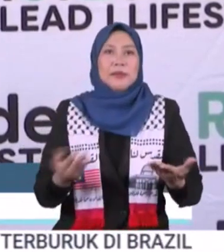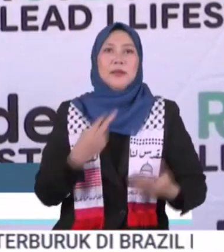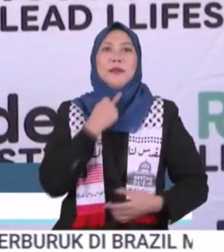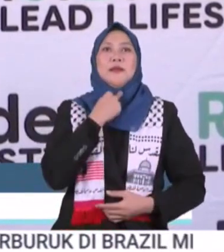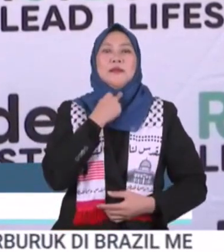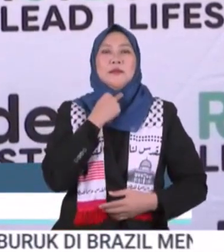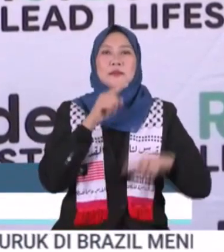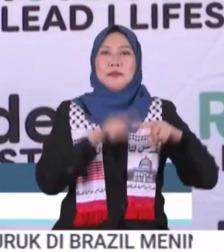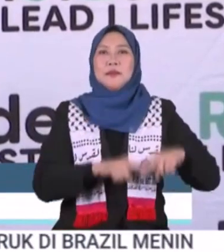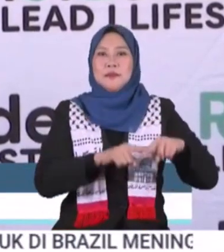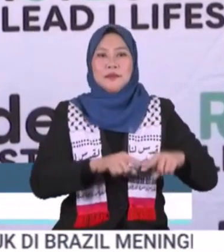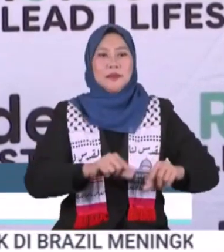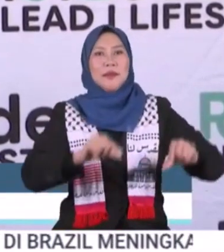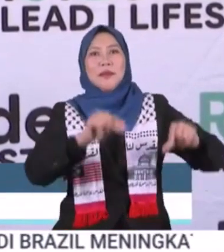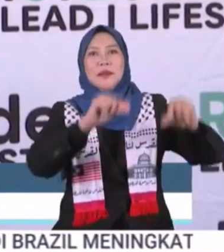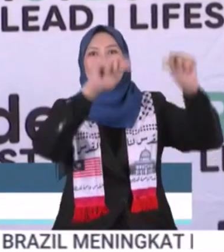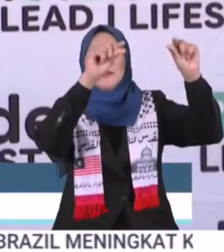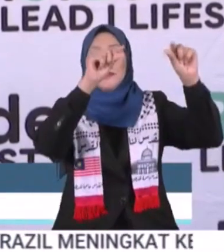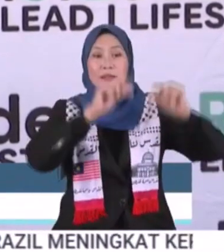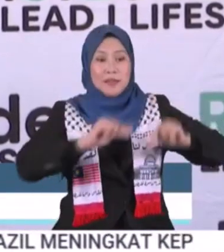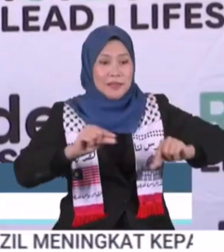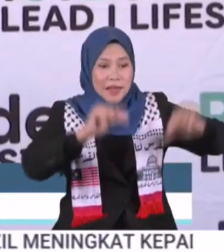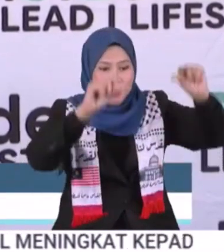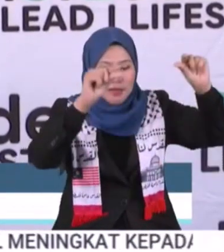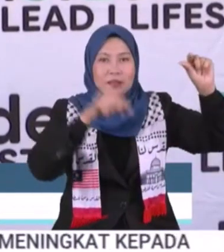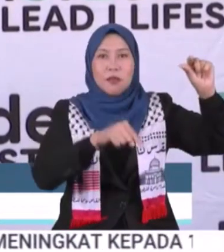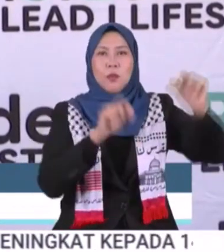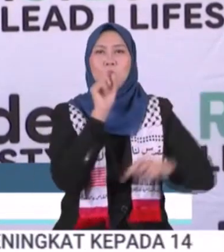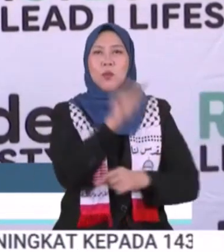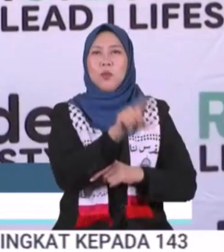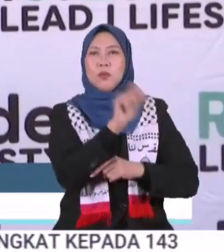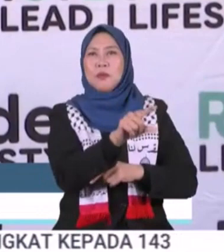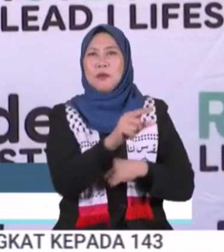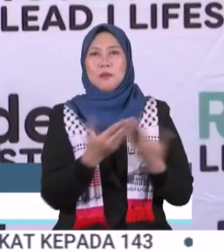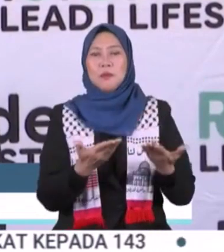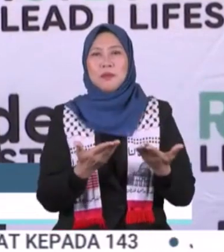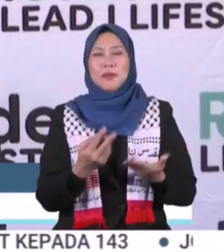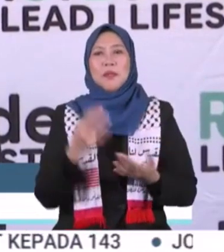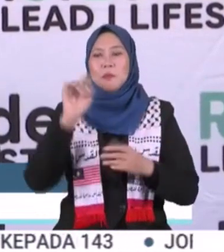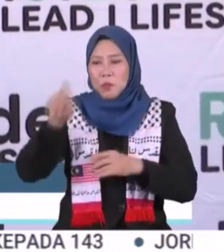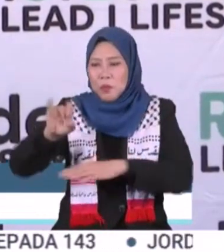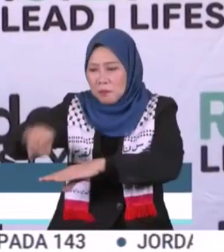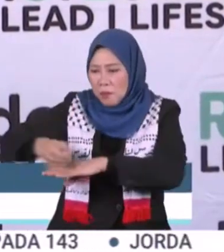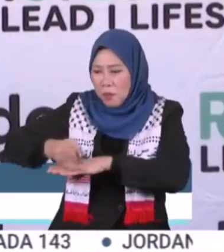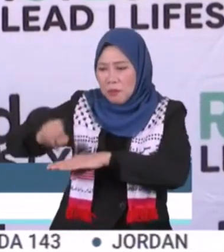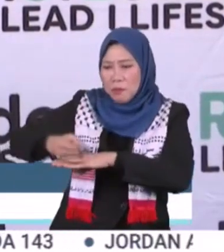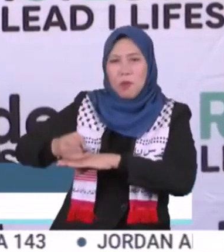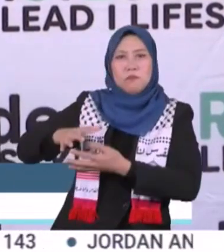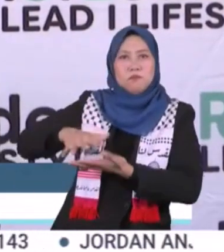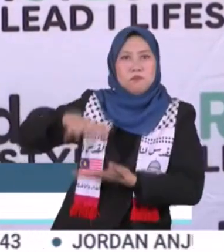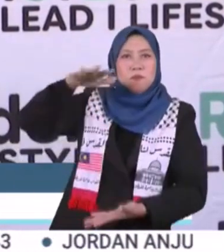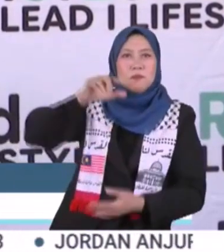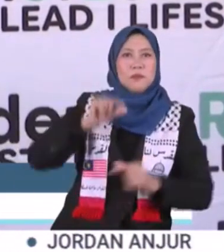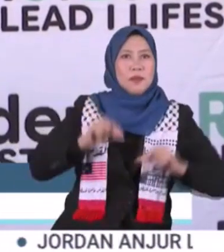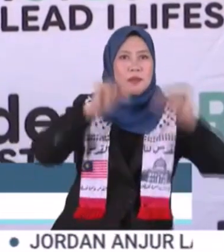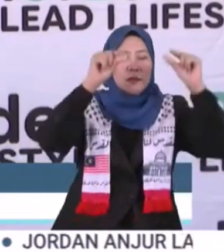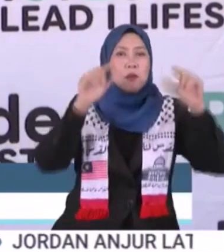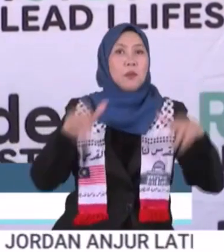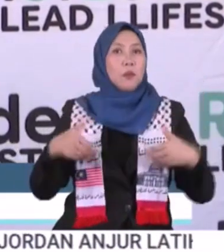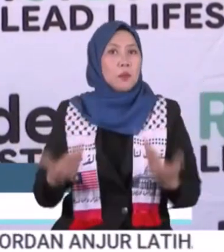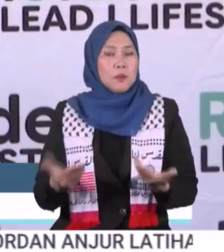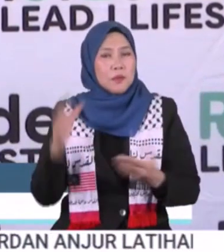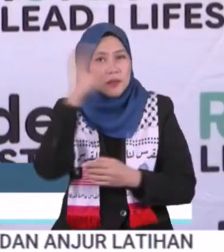gas. Gas pula makin mahal sebab kita terpaksa import gas. Jadi kita kena